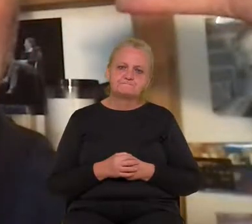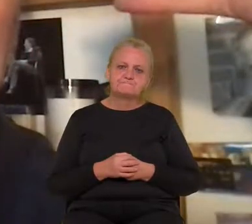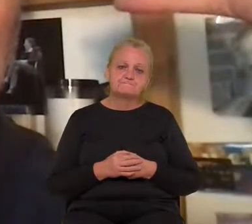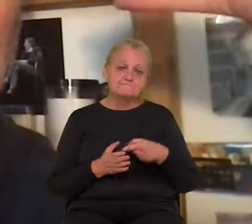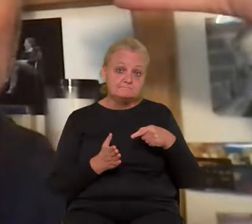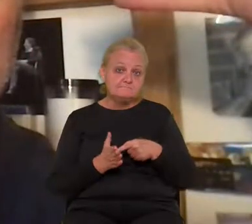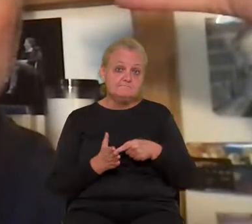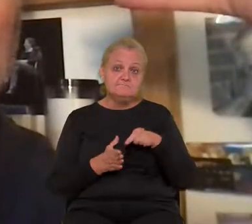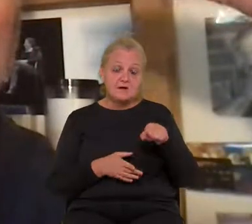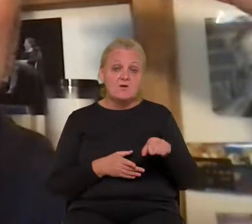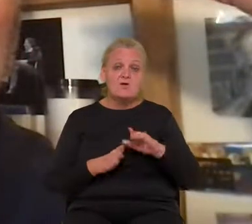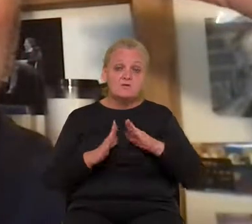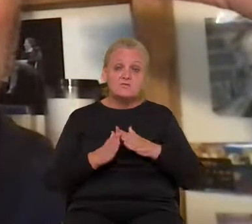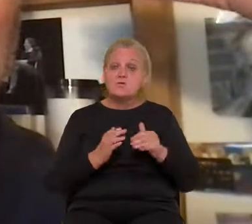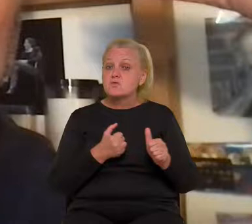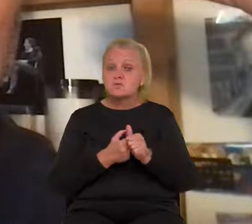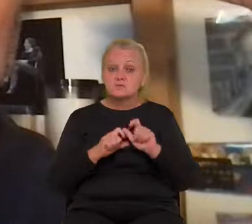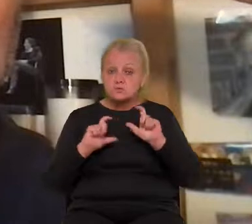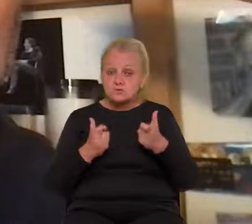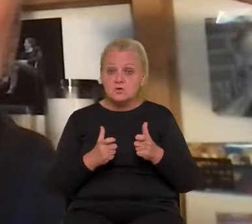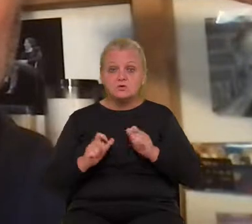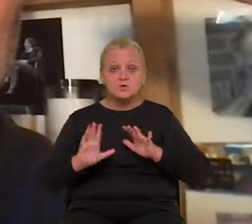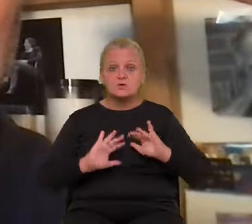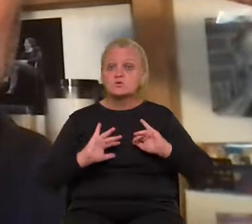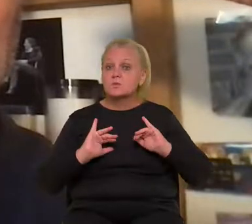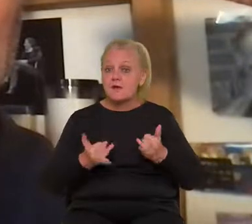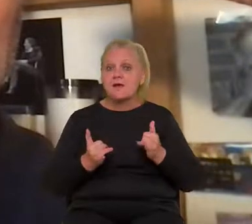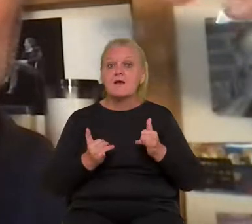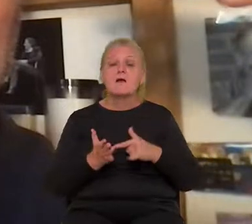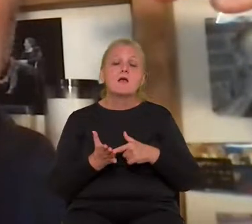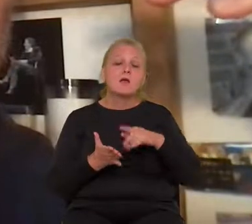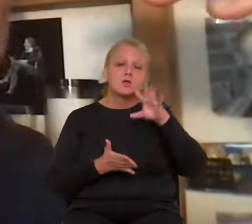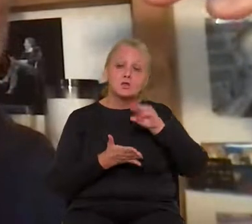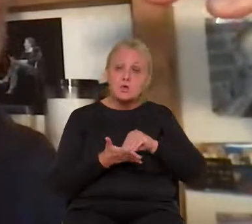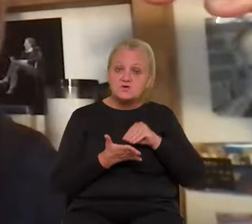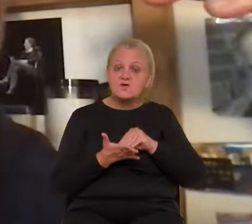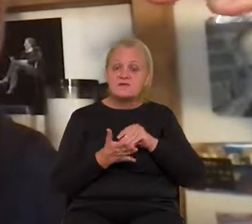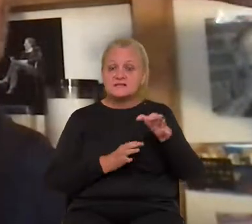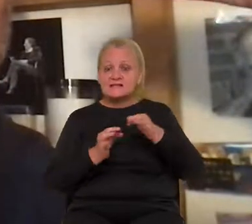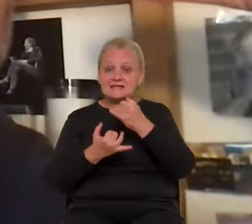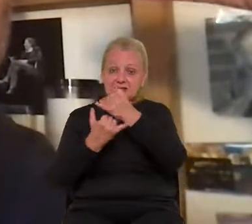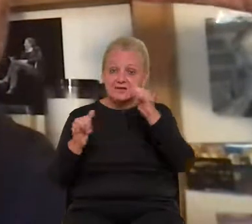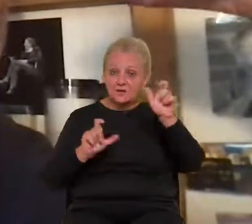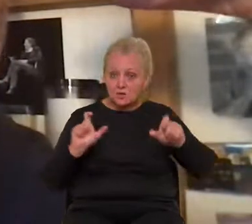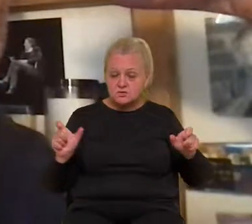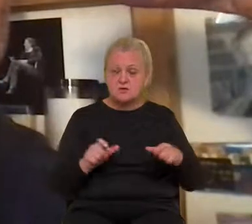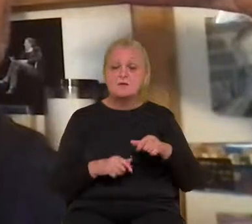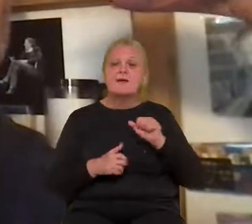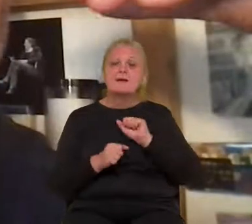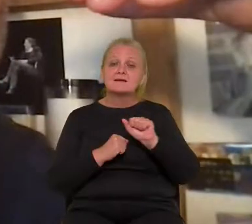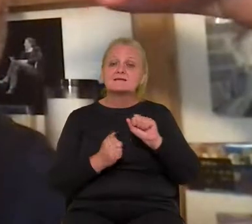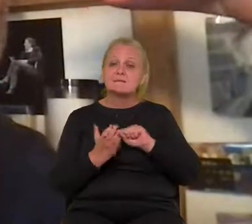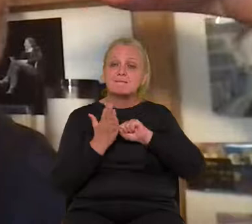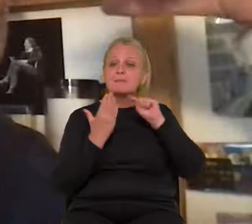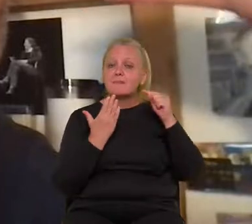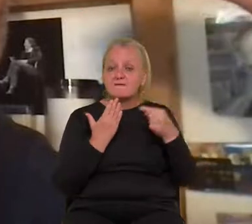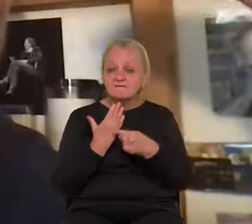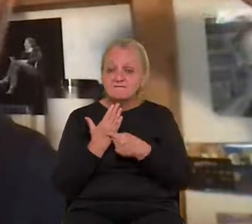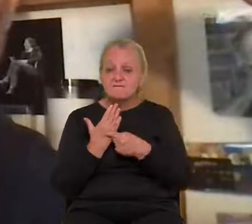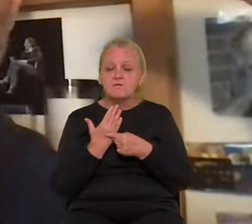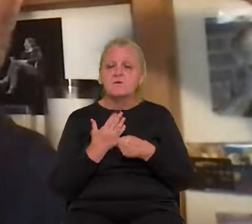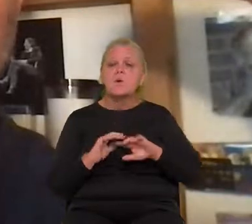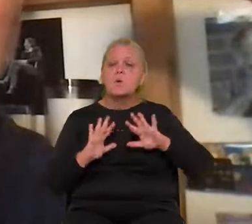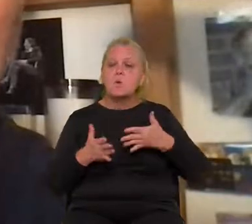Także w tej książce chodzi również o to, w jaki sposób doświadczamy historii innych. Mamy tam taką metaforę o